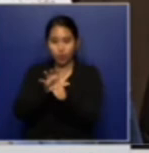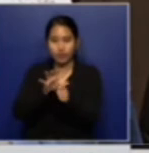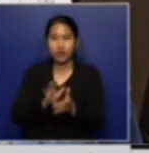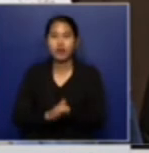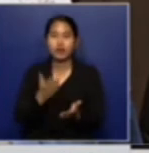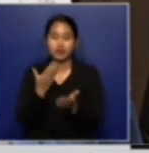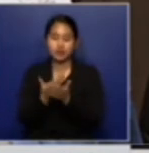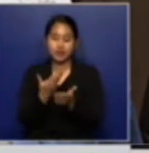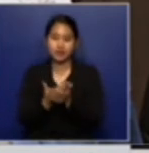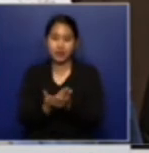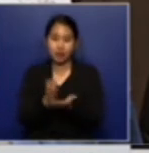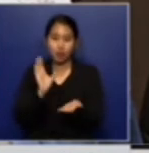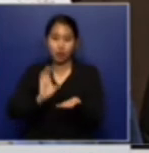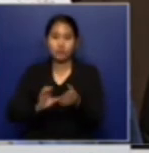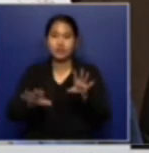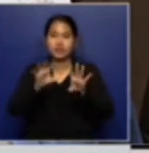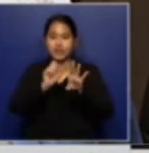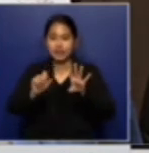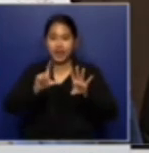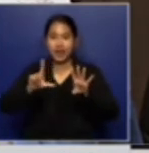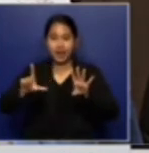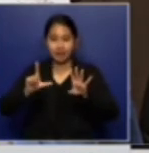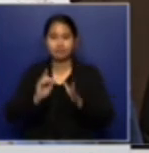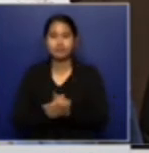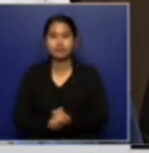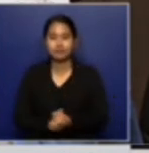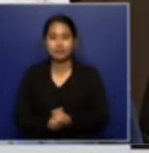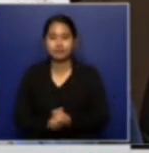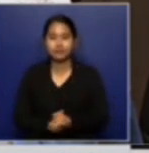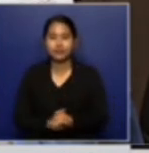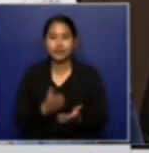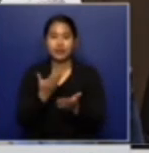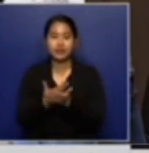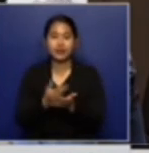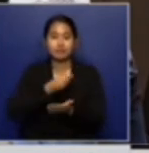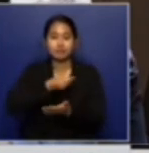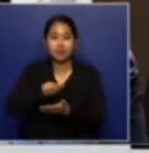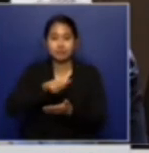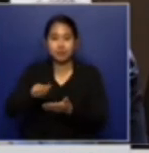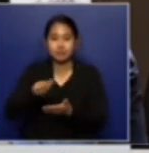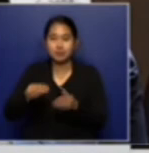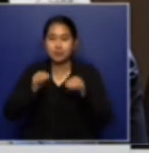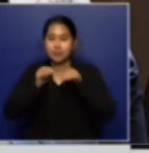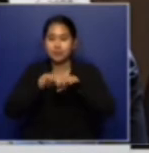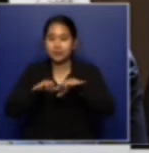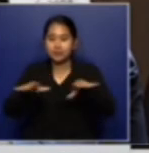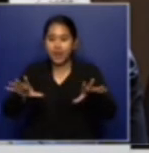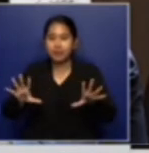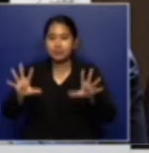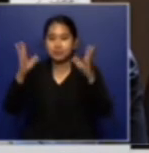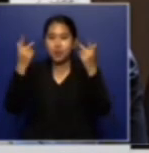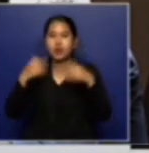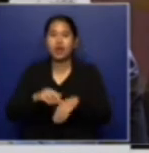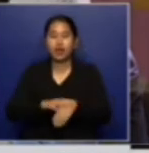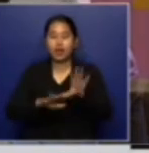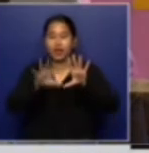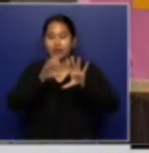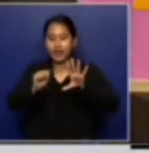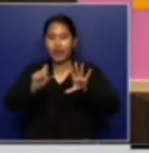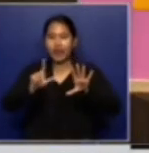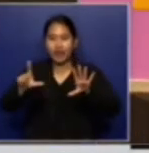งบ 400,000 ล้านเนี่ยที่ผมถามดูงบเยียวยาไม่ใช่งบเป็นปัญหาเพราะว่ามันกระจายไปหมดแล้วตก 500,000 กว่าล้